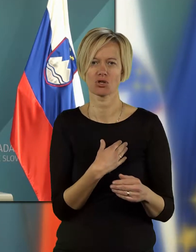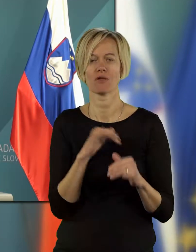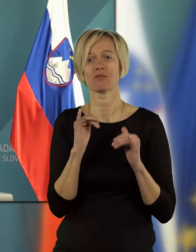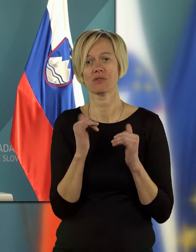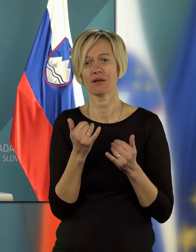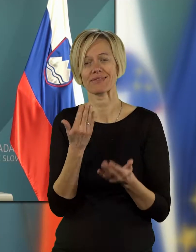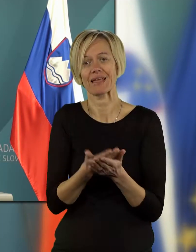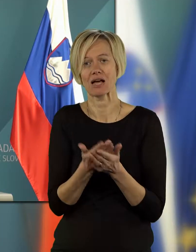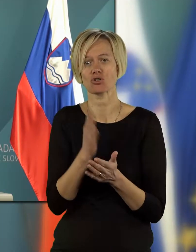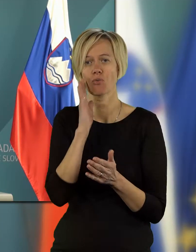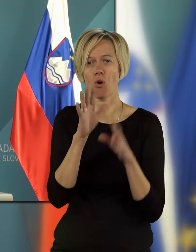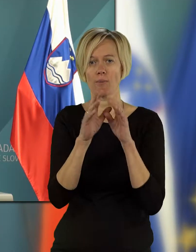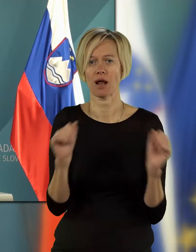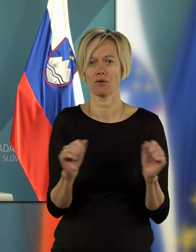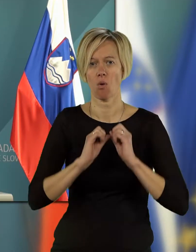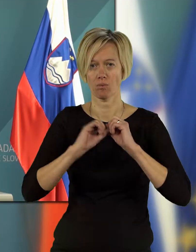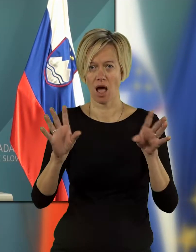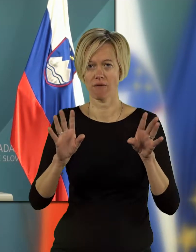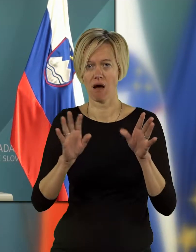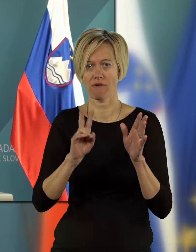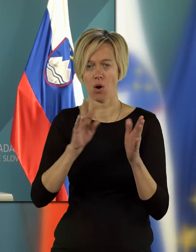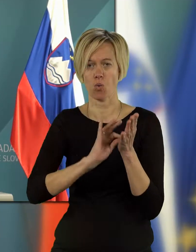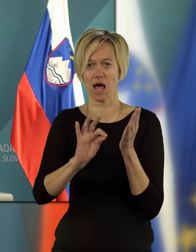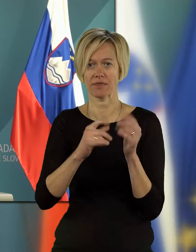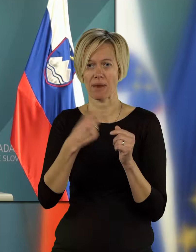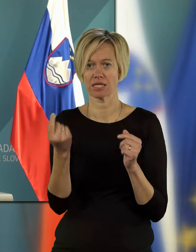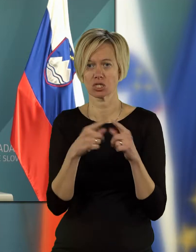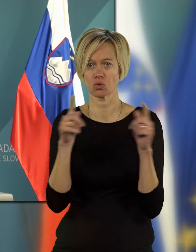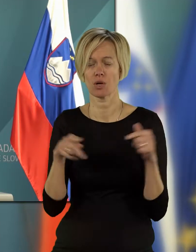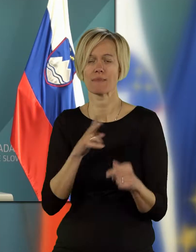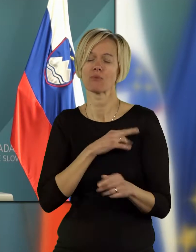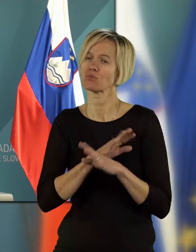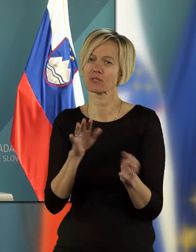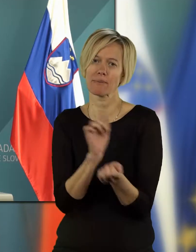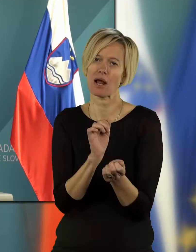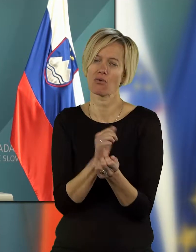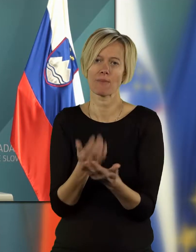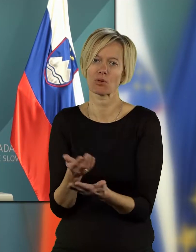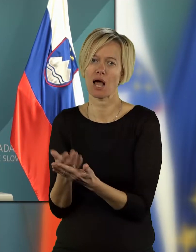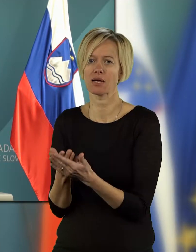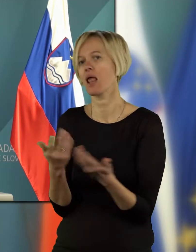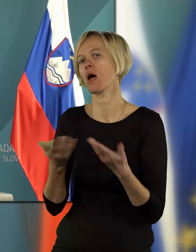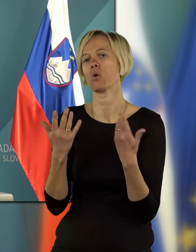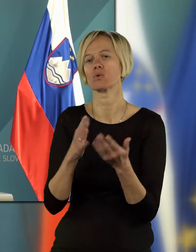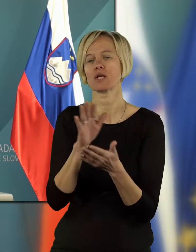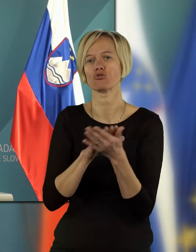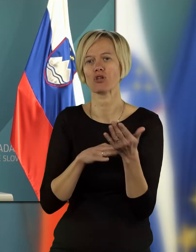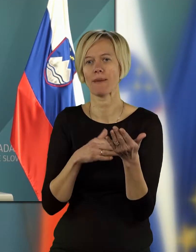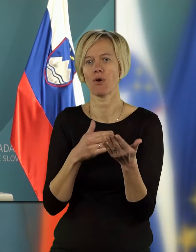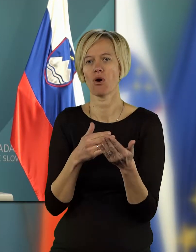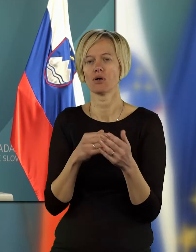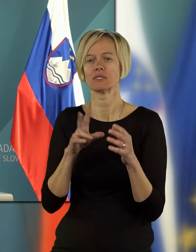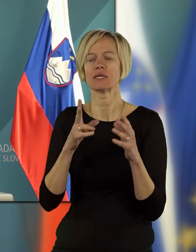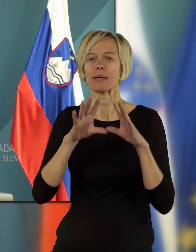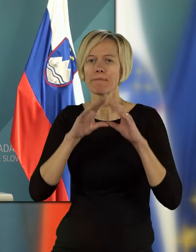Hrvaško, dejansko, ko bo upravljena objava v uradnem listu, imamo vse pravne podlage, da lahko